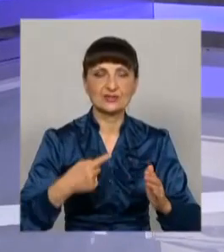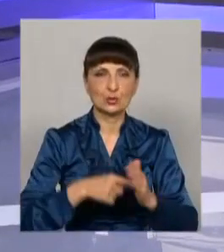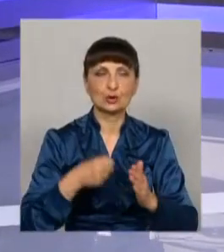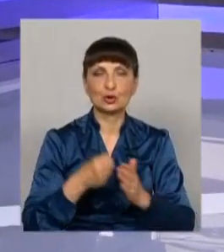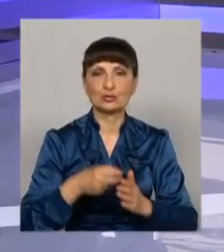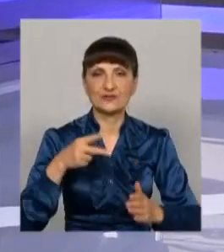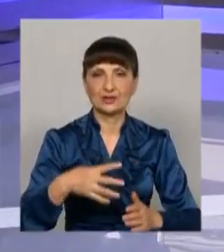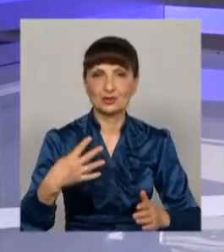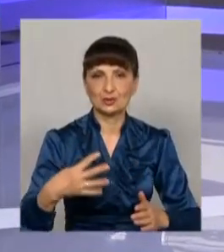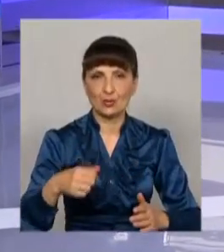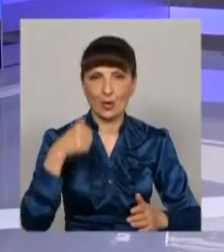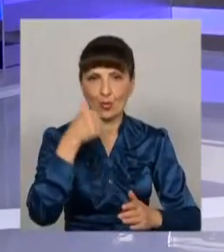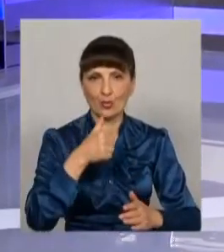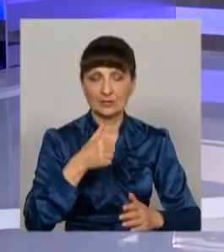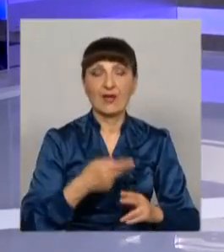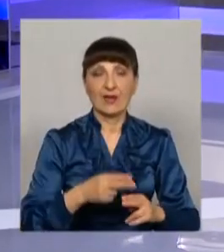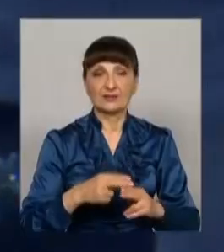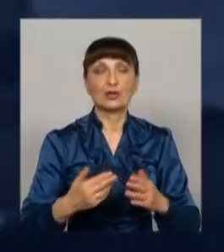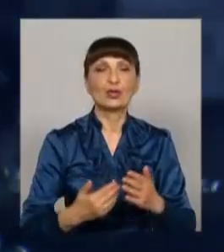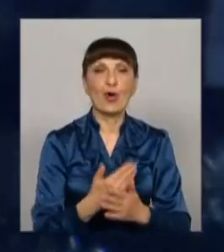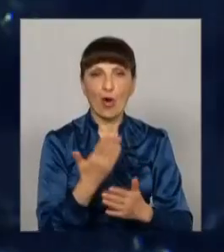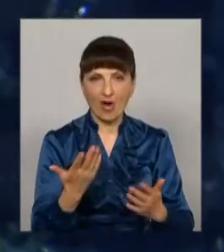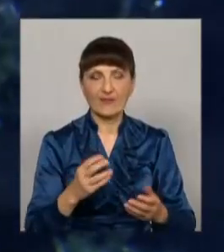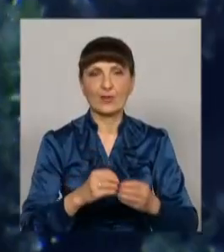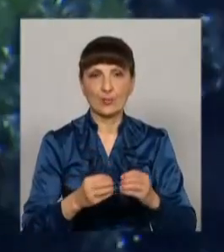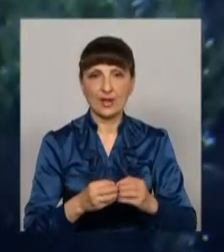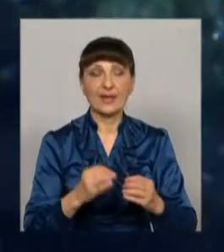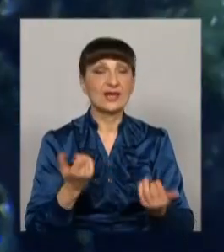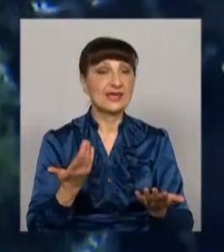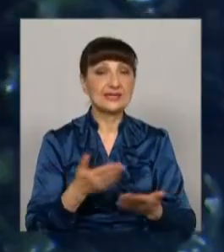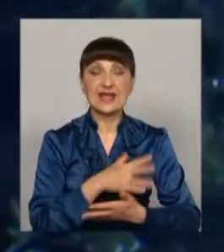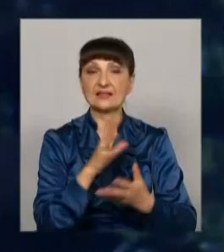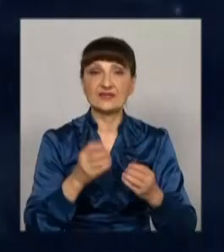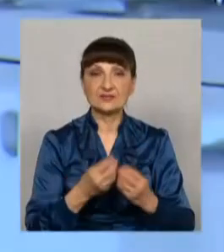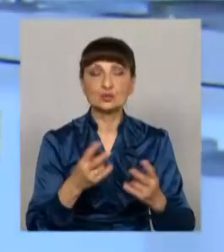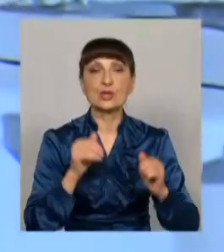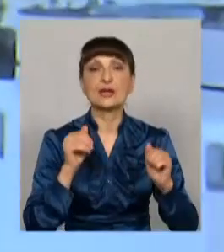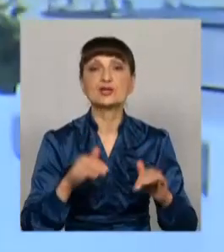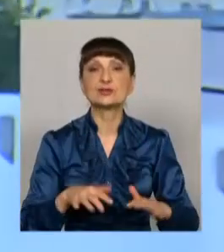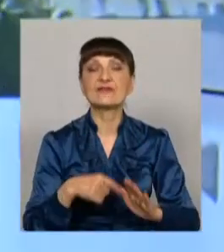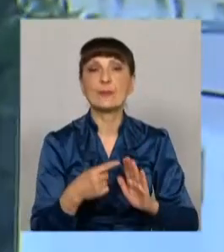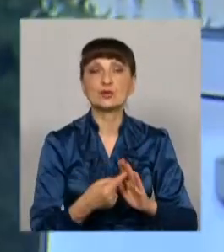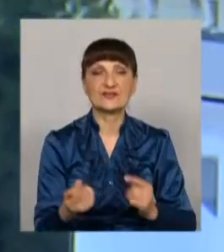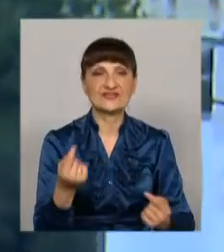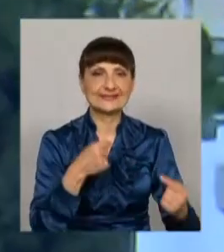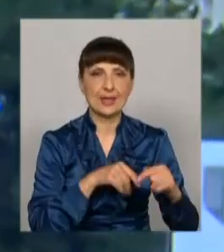года. Это один из таких новых вызовов. Ну и, соответственно, здесь же надо будет решить вопросы взаимодействия развития города